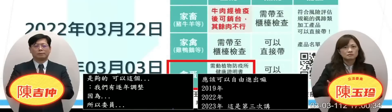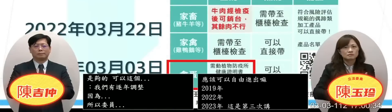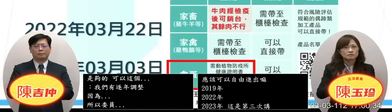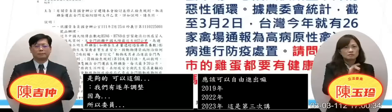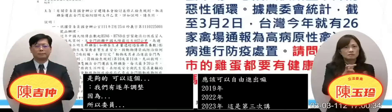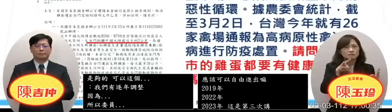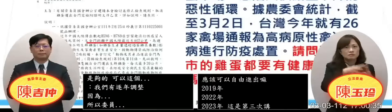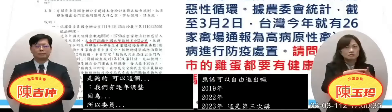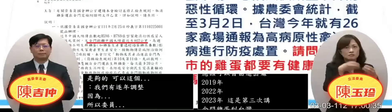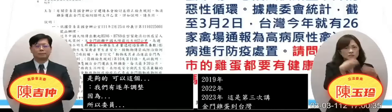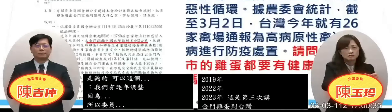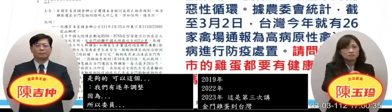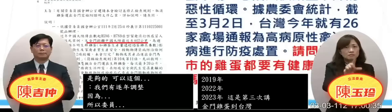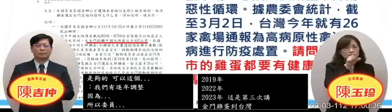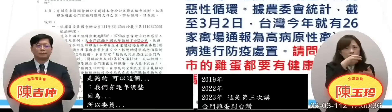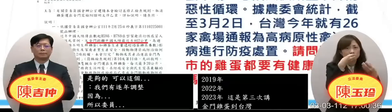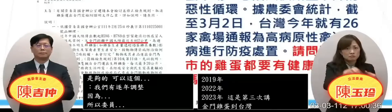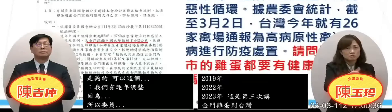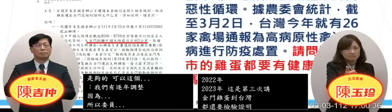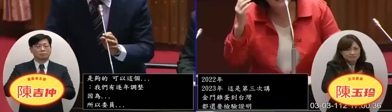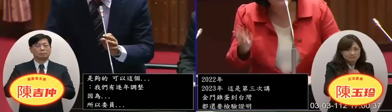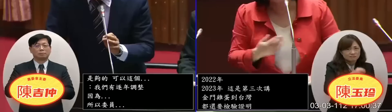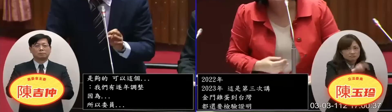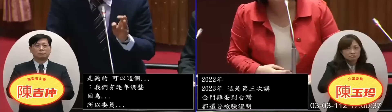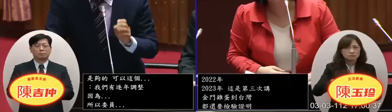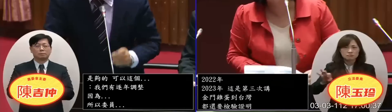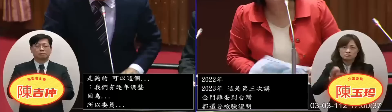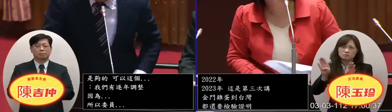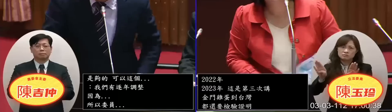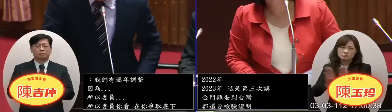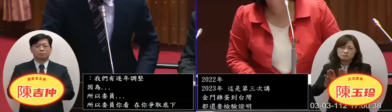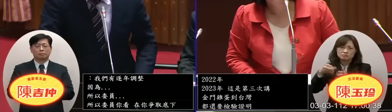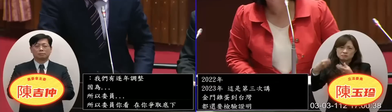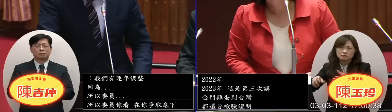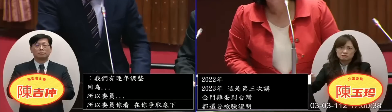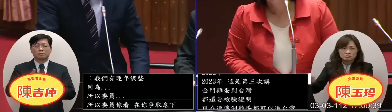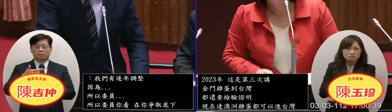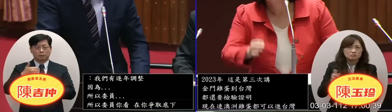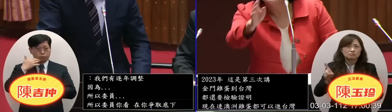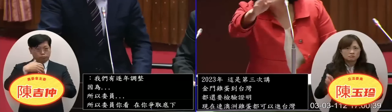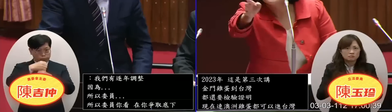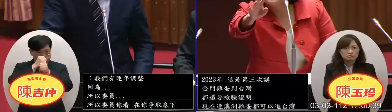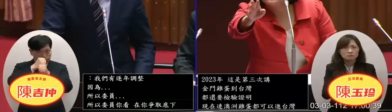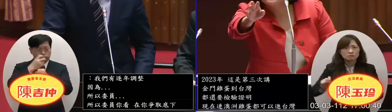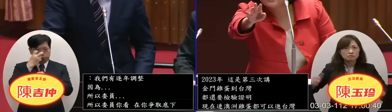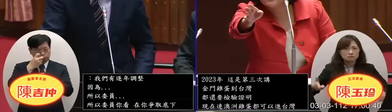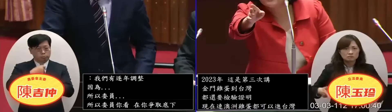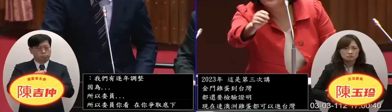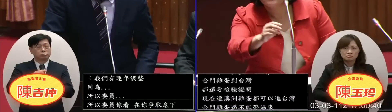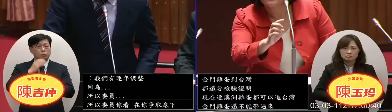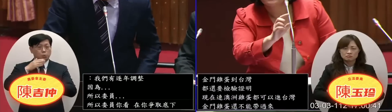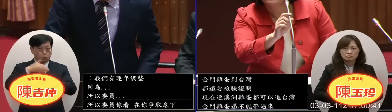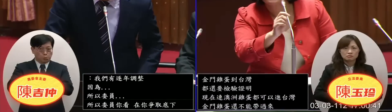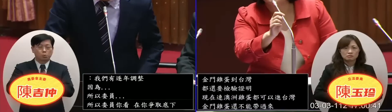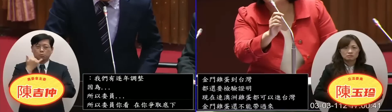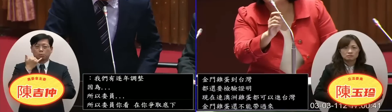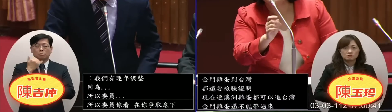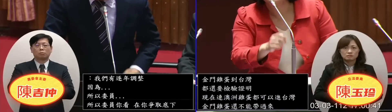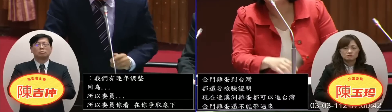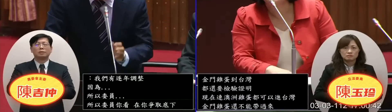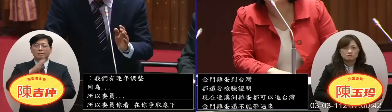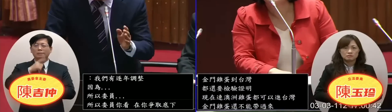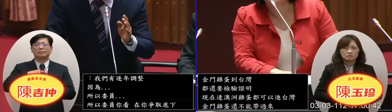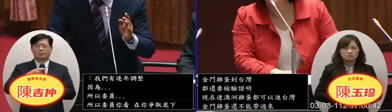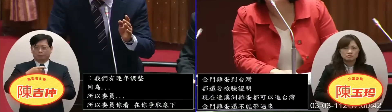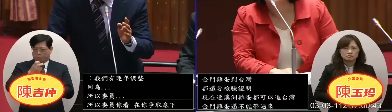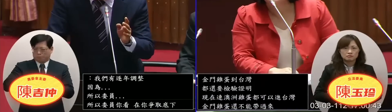洲的鸡蛋都可以带来，都可以进来台湾，金门的鸡蛋还不能带过来。 他们是有检疫的通过的证明， 是相关